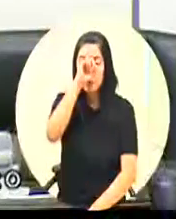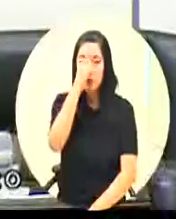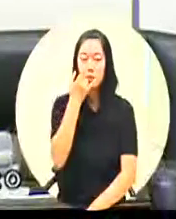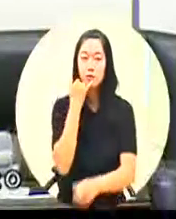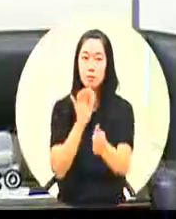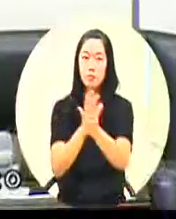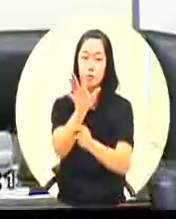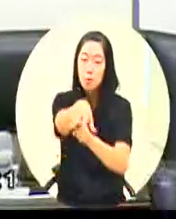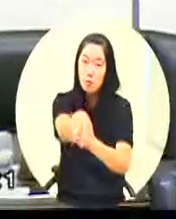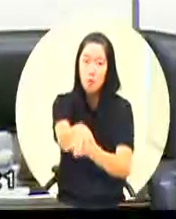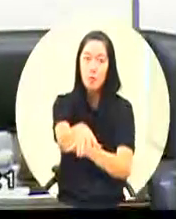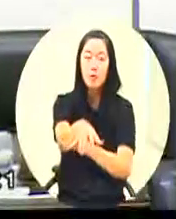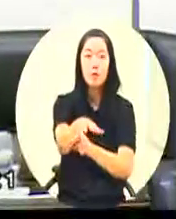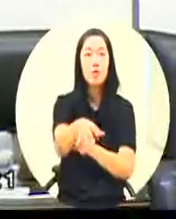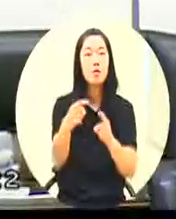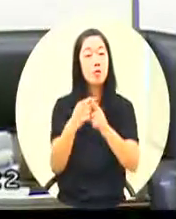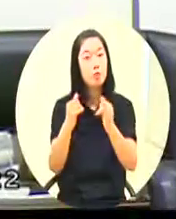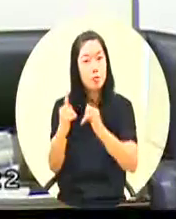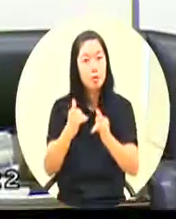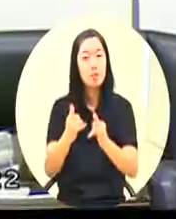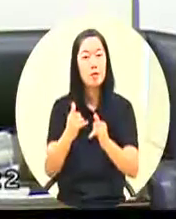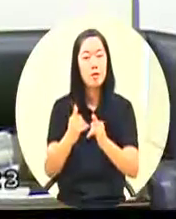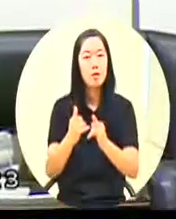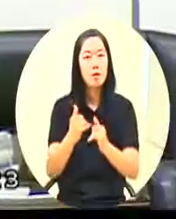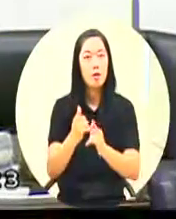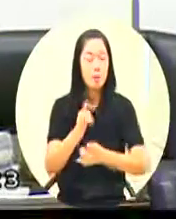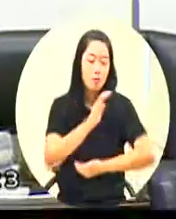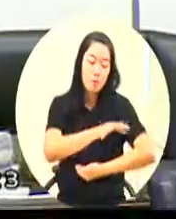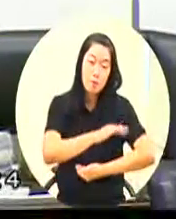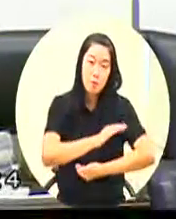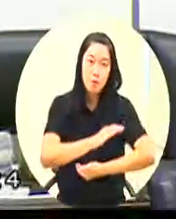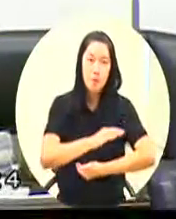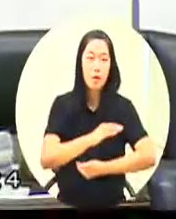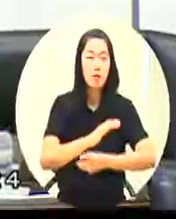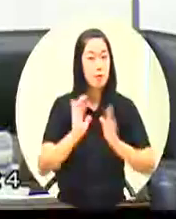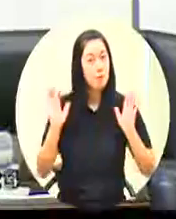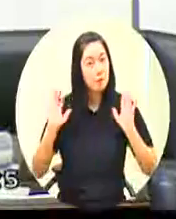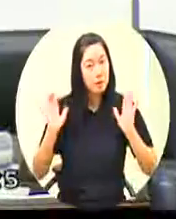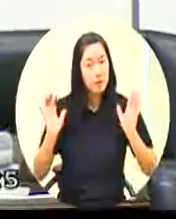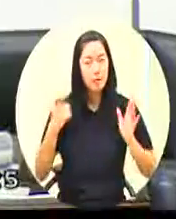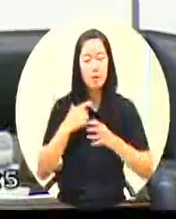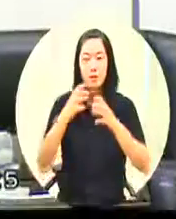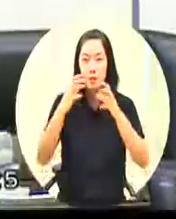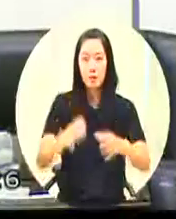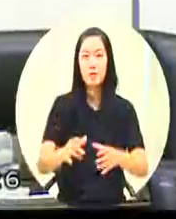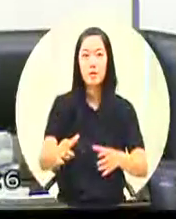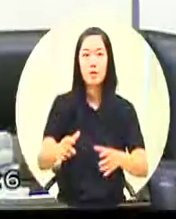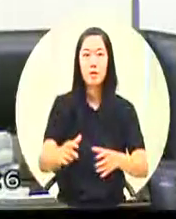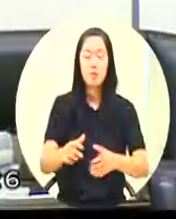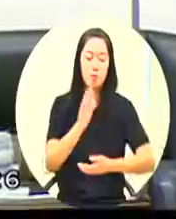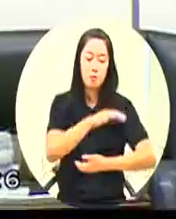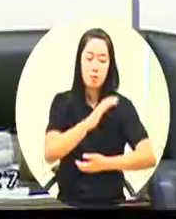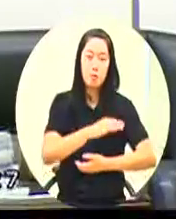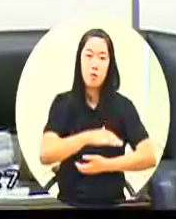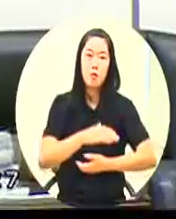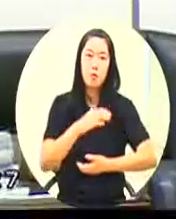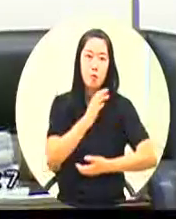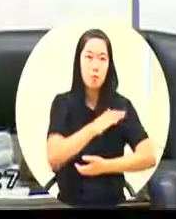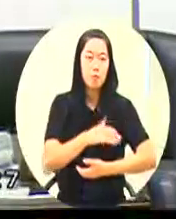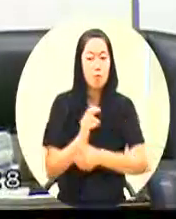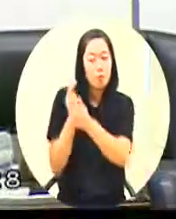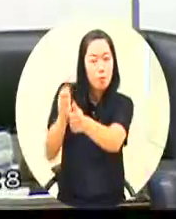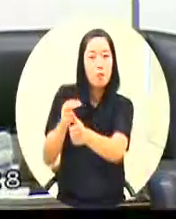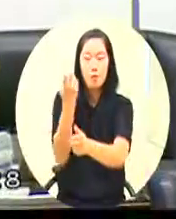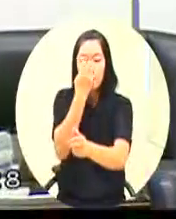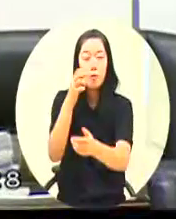农家子弟的那些幼儿，他的孙子、他的孩子，他的成立那更早的托婴呢、啊，哦，所以呢也有公